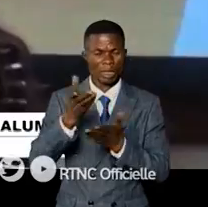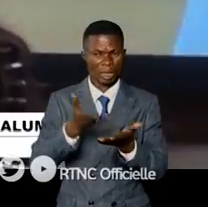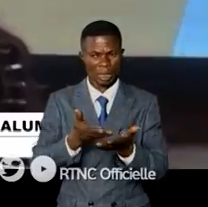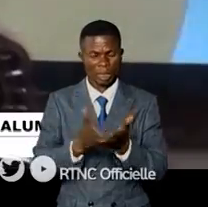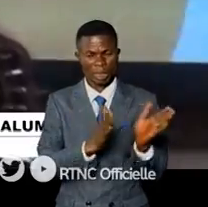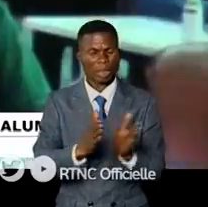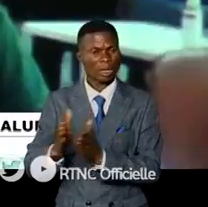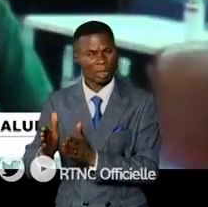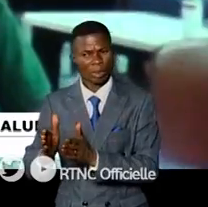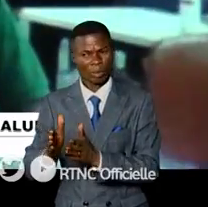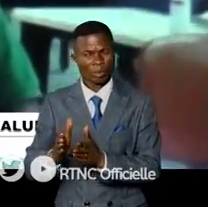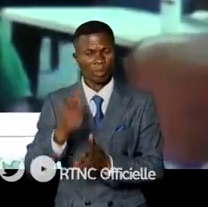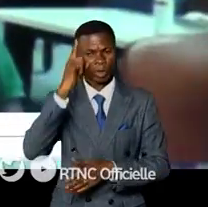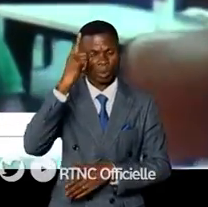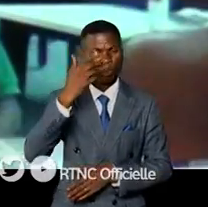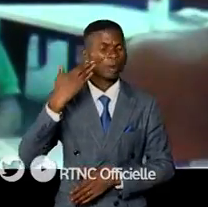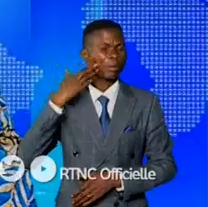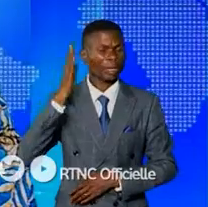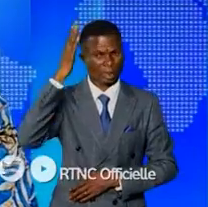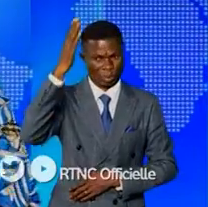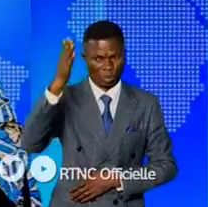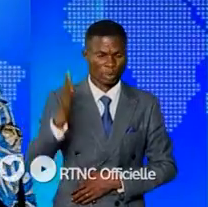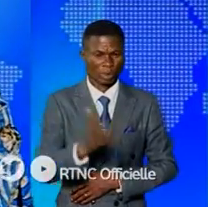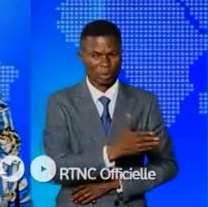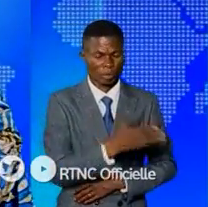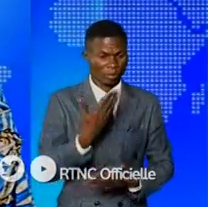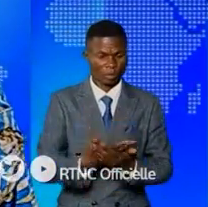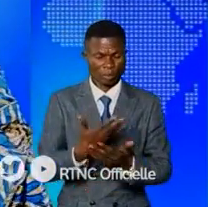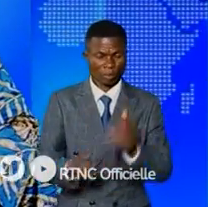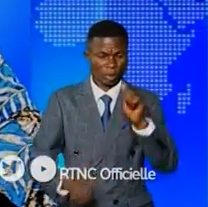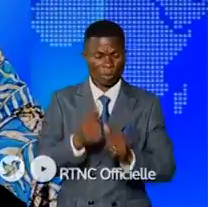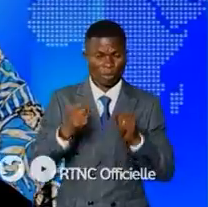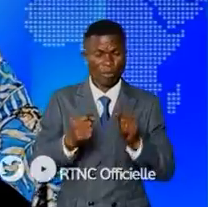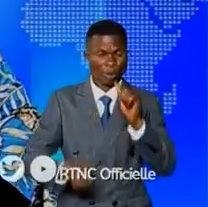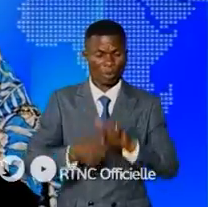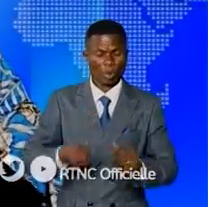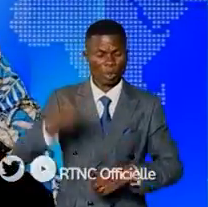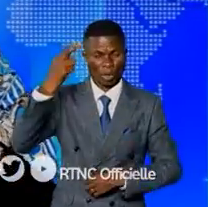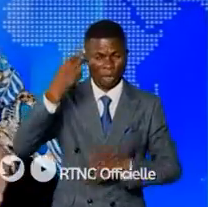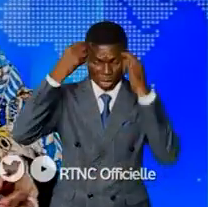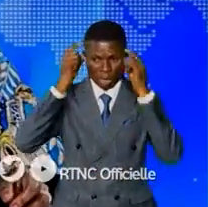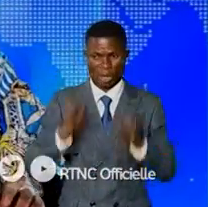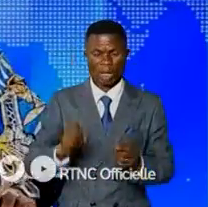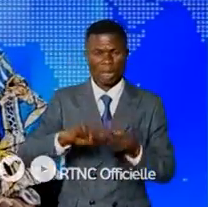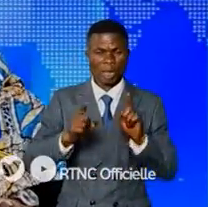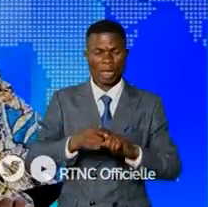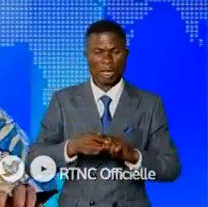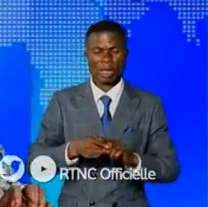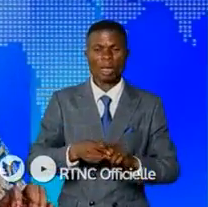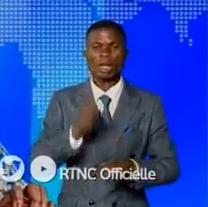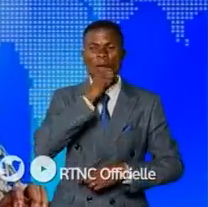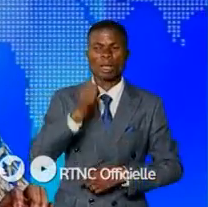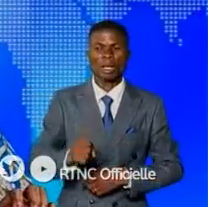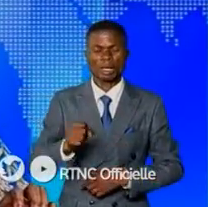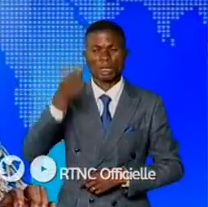est prévue le 1er mars prochain. Plus vite, plus haut et plus fort, une devise d'anciens condisciples du Premier ministre Sam